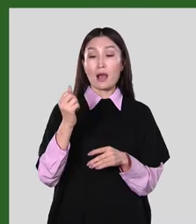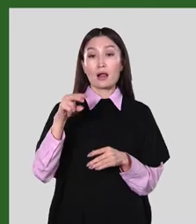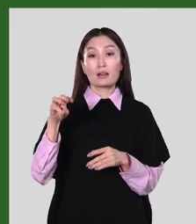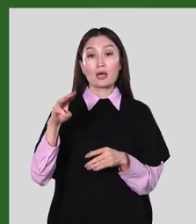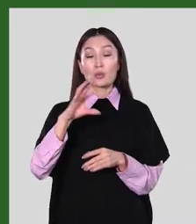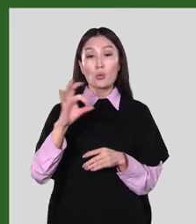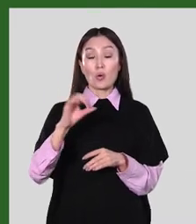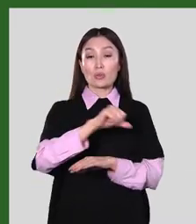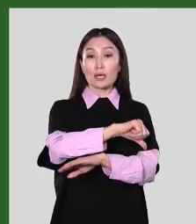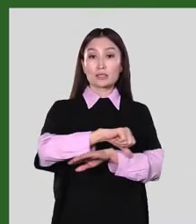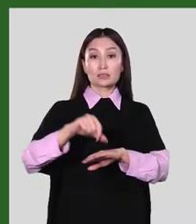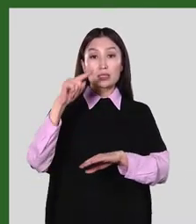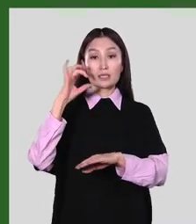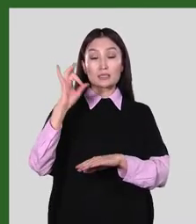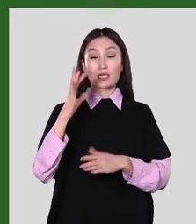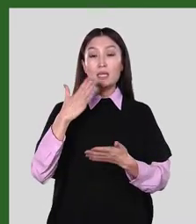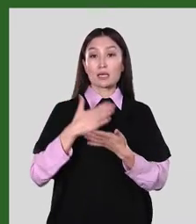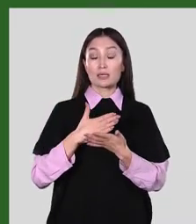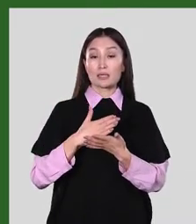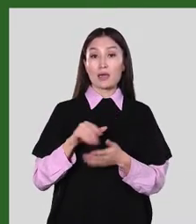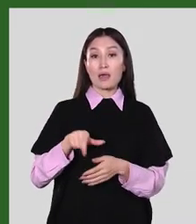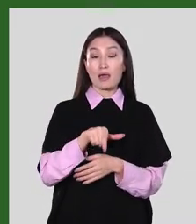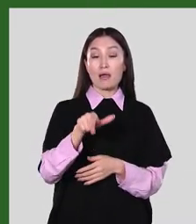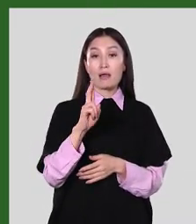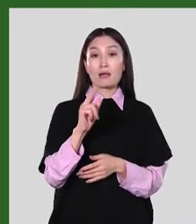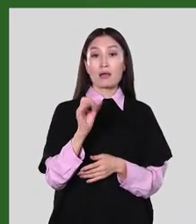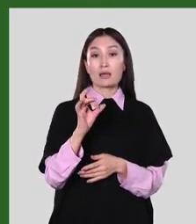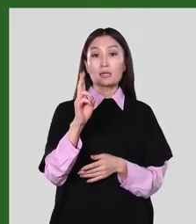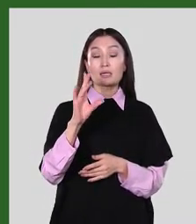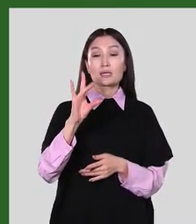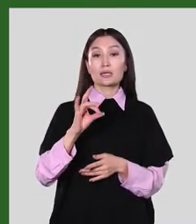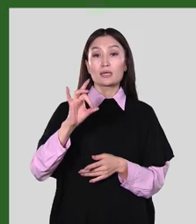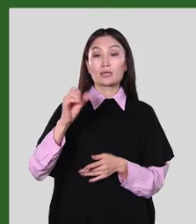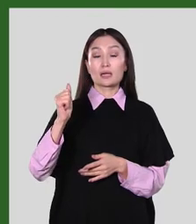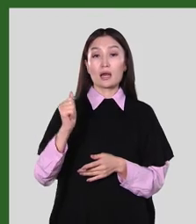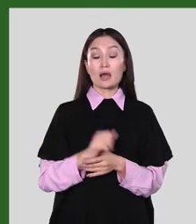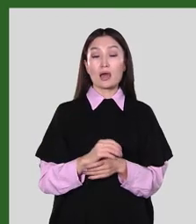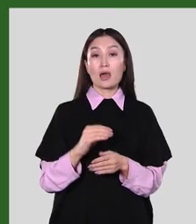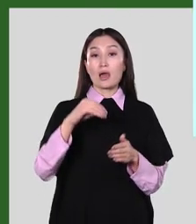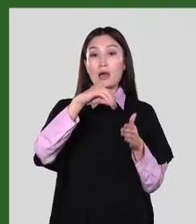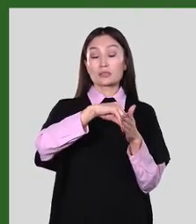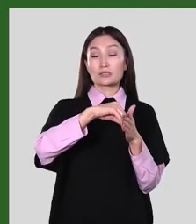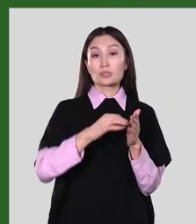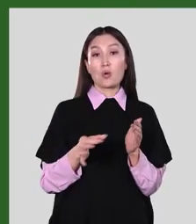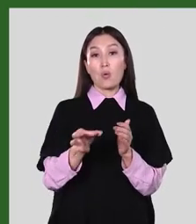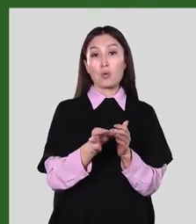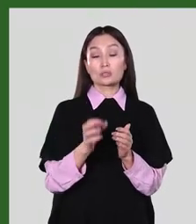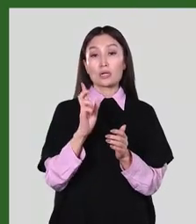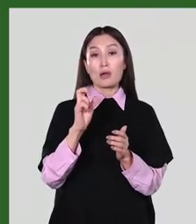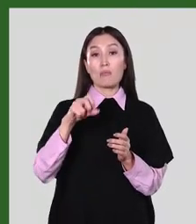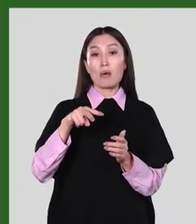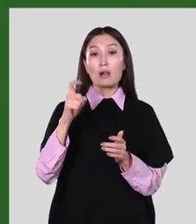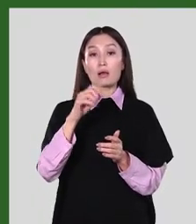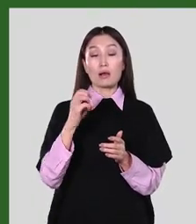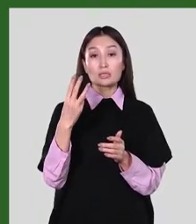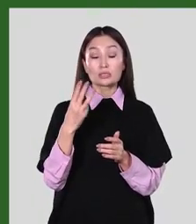границе кыргызстана расположена река картера относящегося к бассейну озеро балхаш